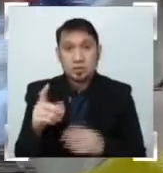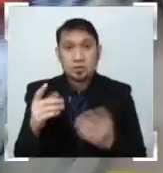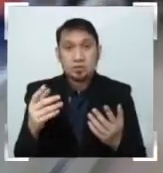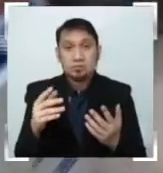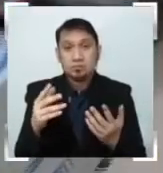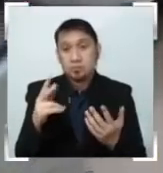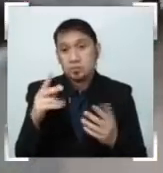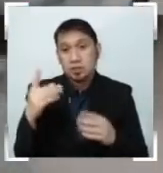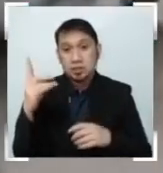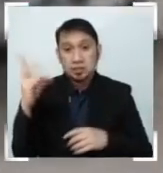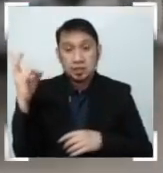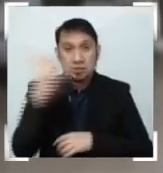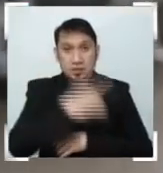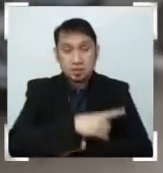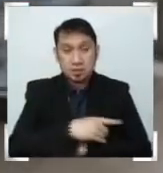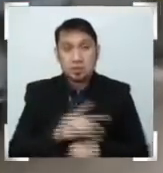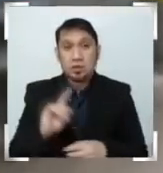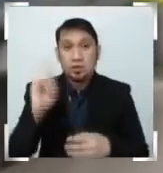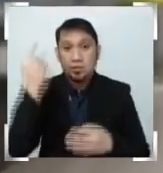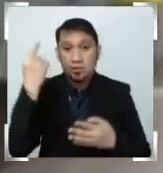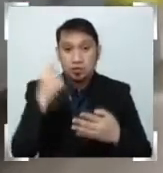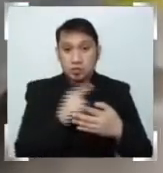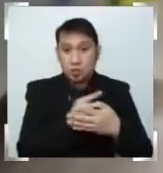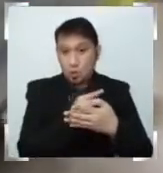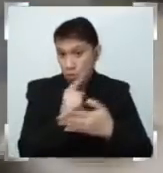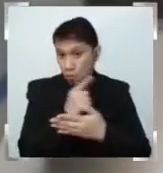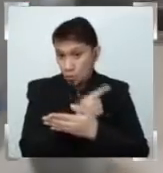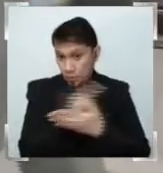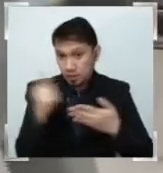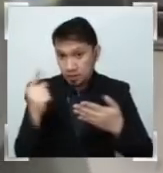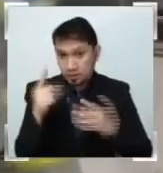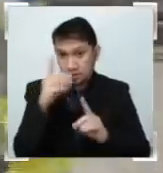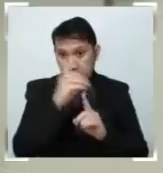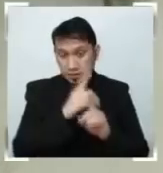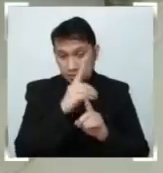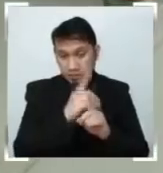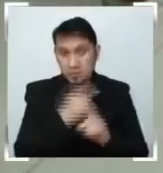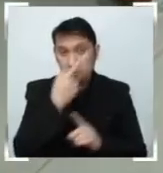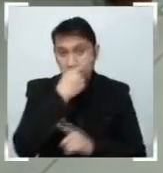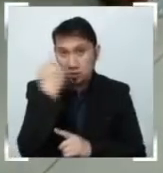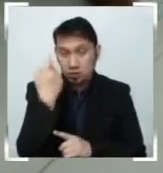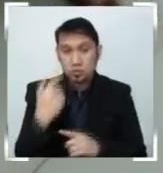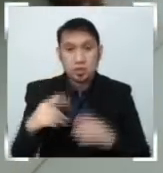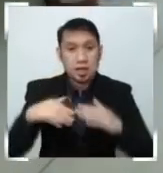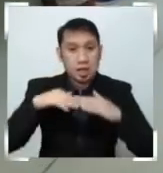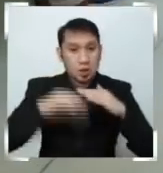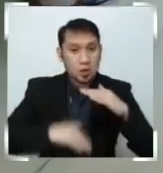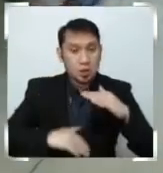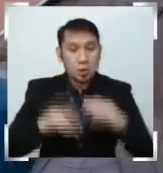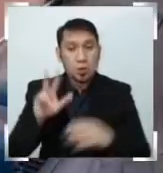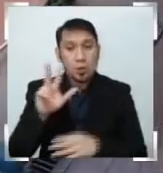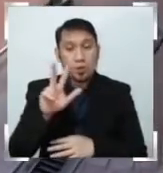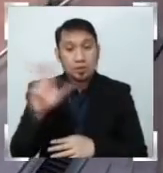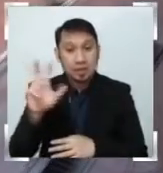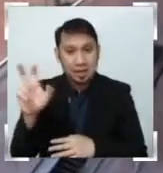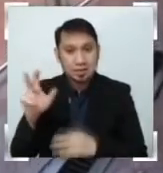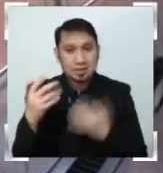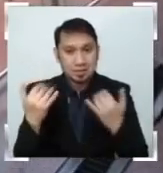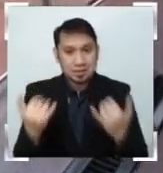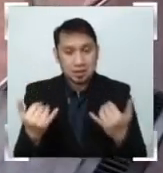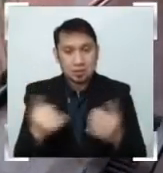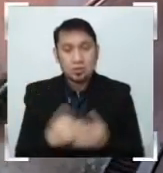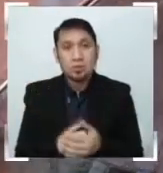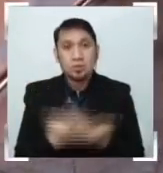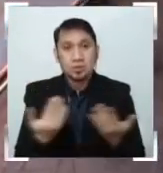Manila sa unang linggo ng Disyembre. Mas mababa na kasi sa 300 ang 7-day average ngayon na huling naitala